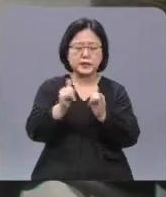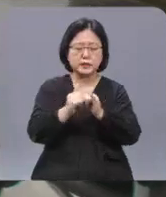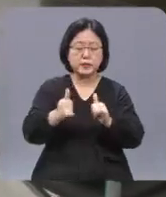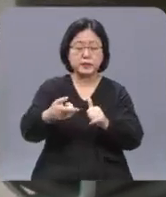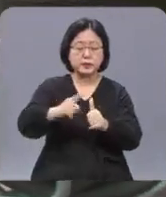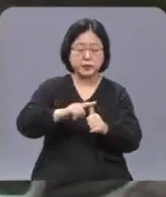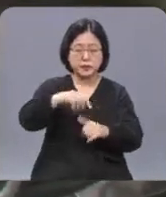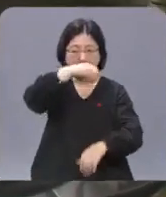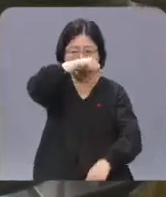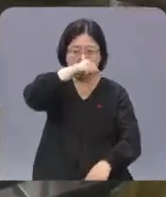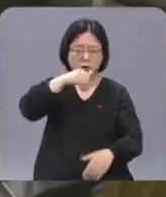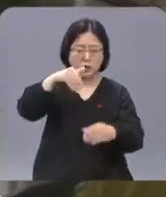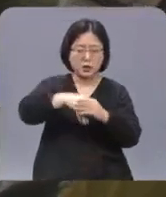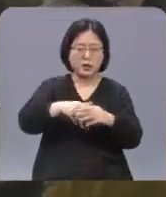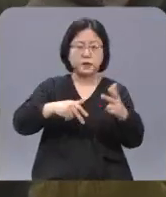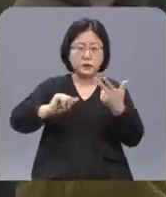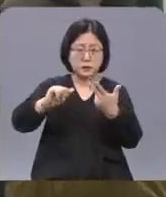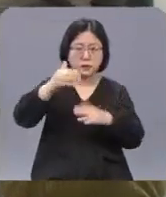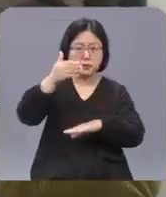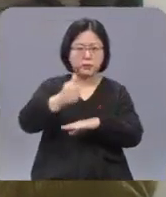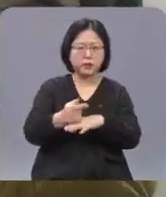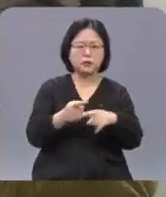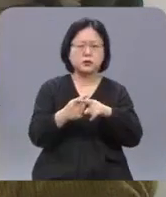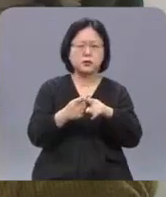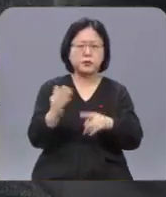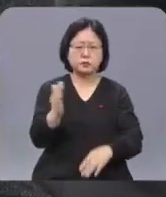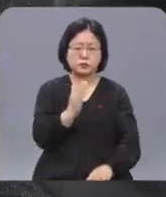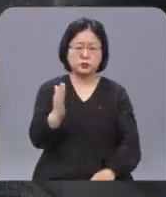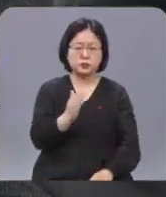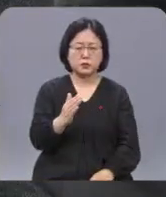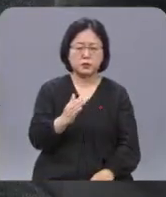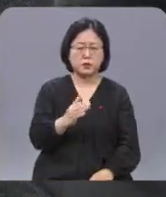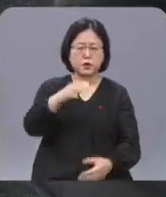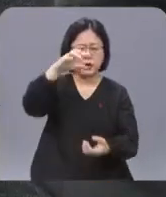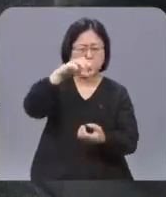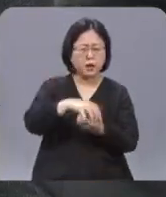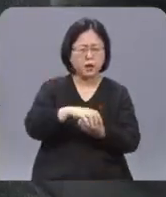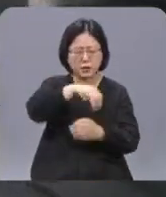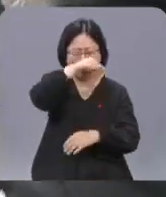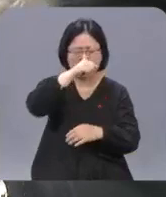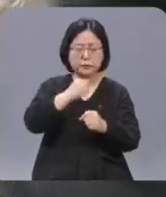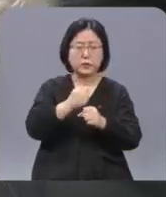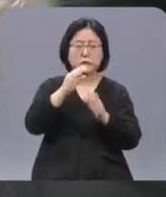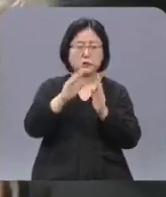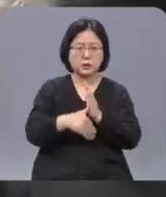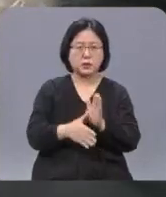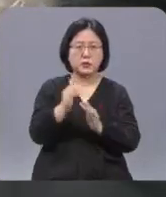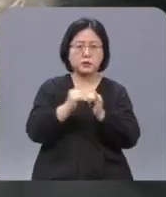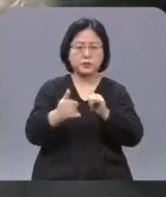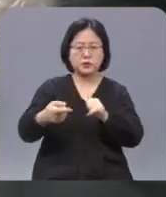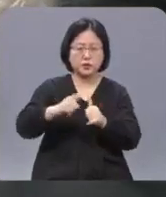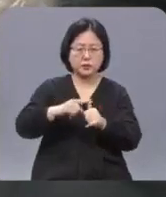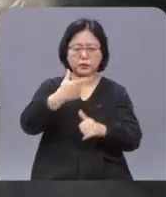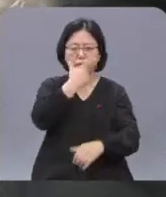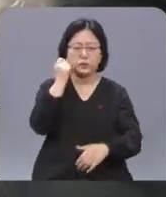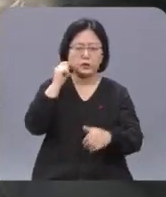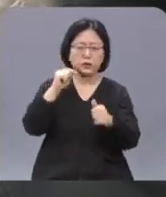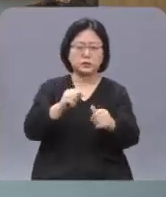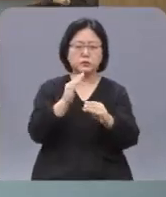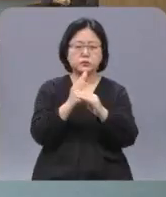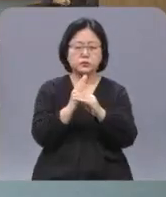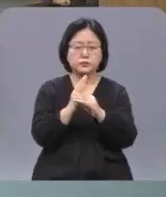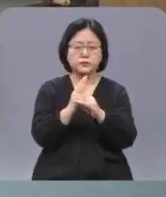시민참여 예산안이 민선 7기 말에 절반으로 줄었고 전체 예산편성 과정에서도 시민참여가 부족하다고